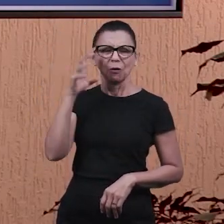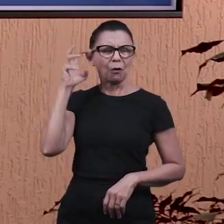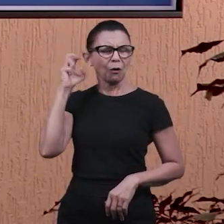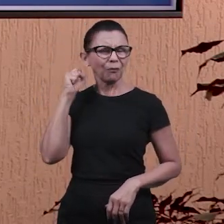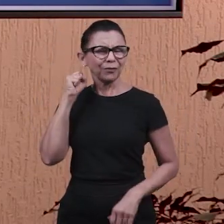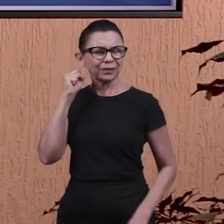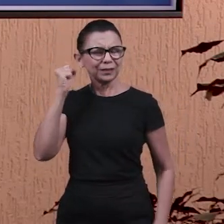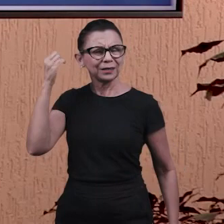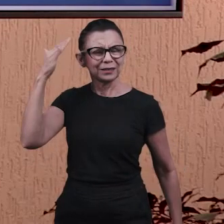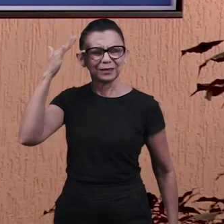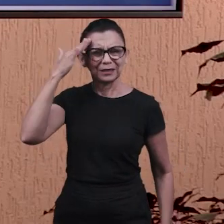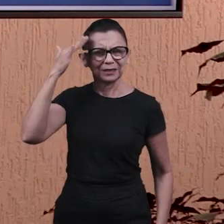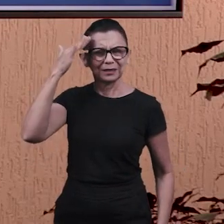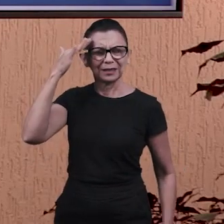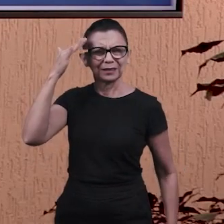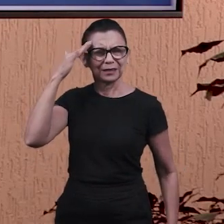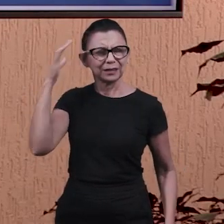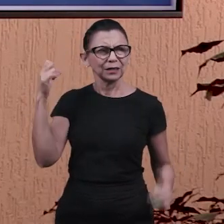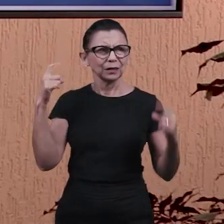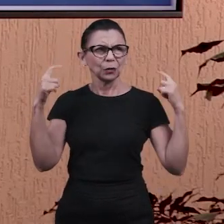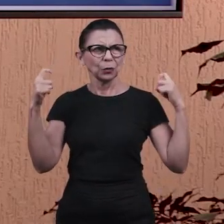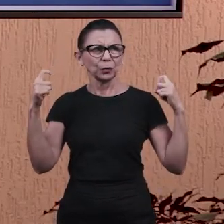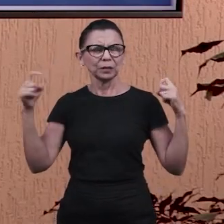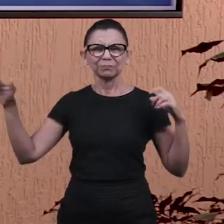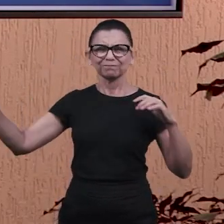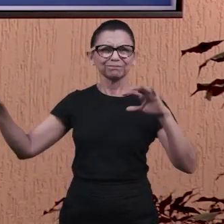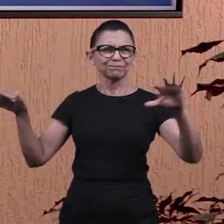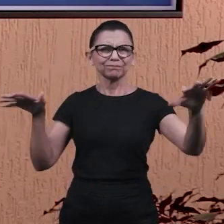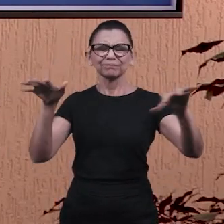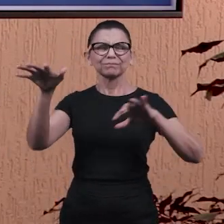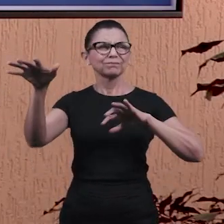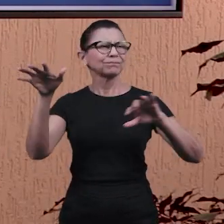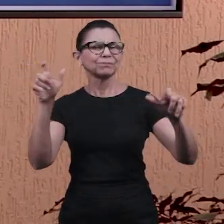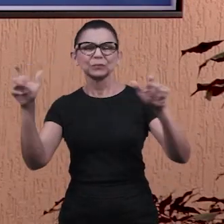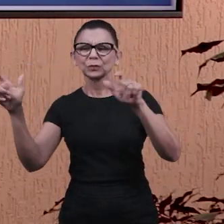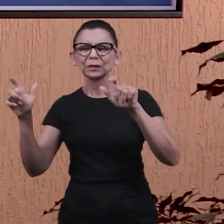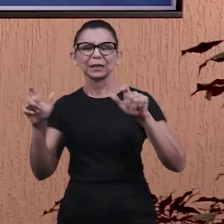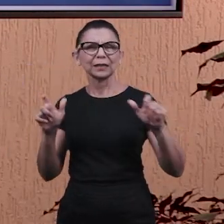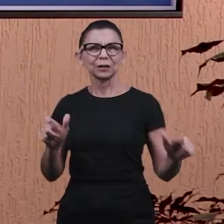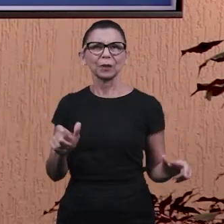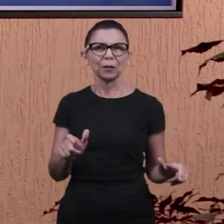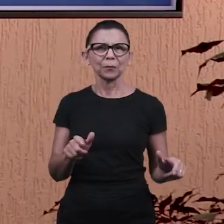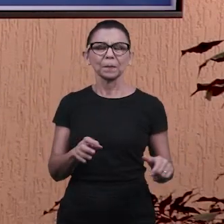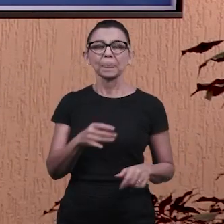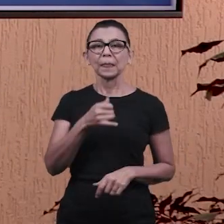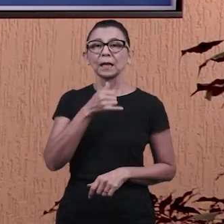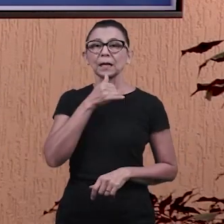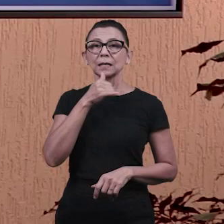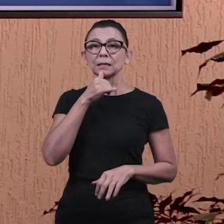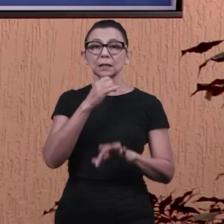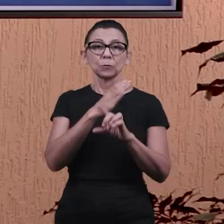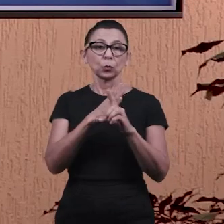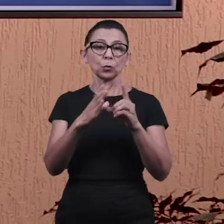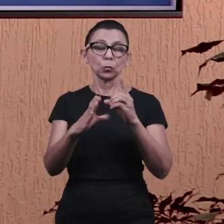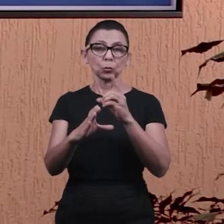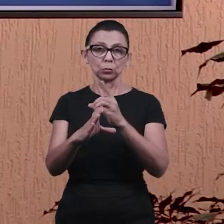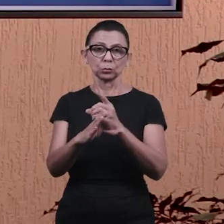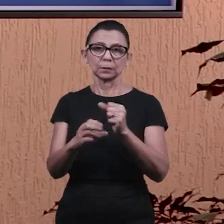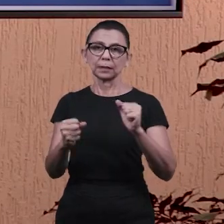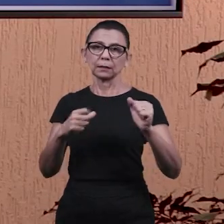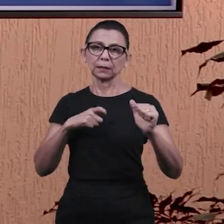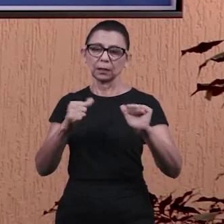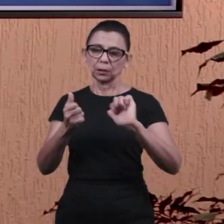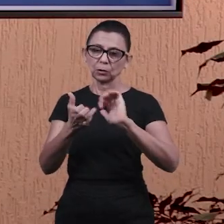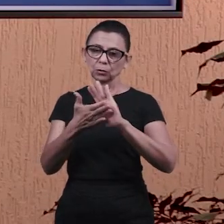d'audition, elles auront des problèmes d'entendre dans la présence de bruit de fond. Donc, il y